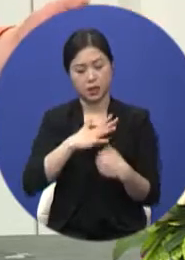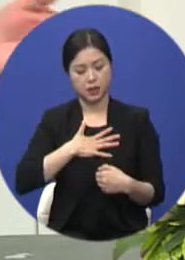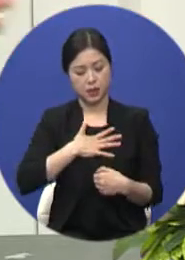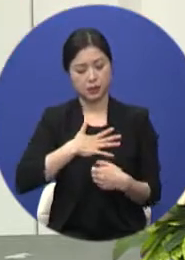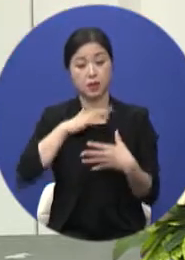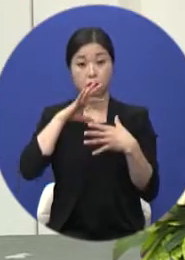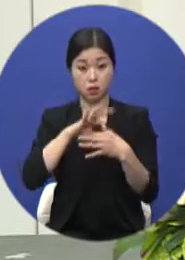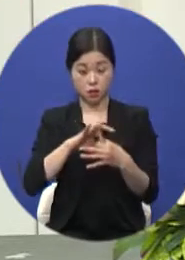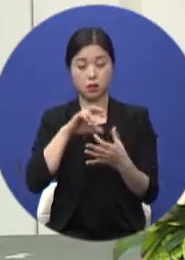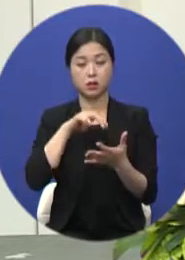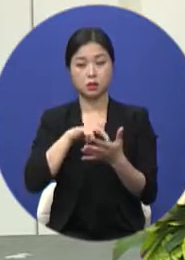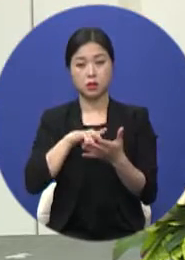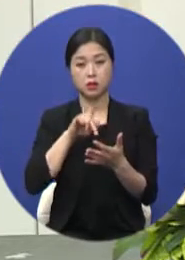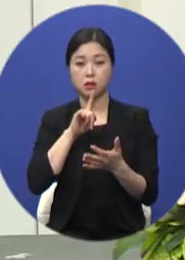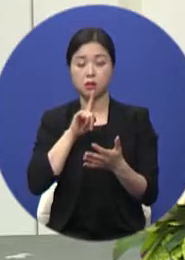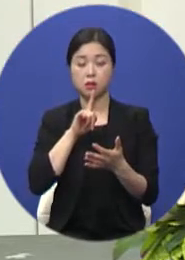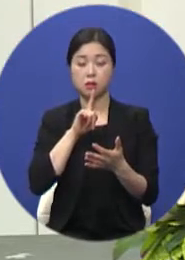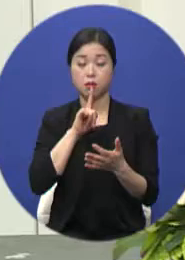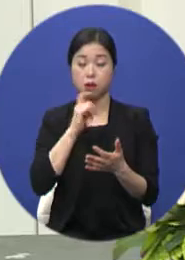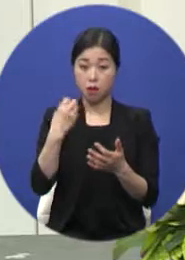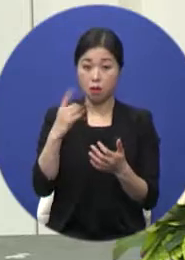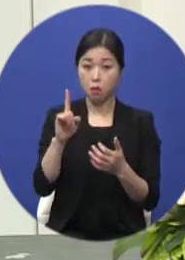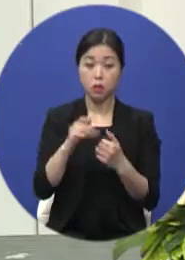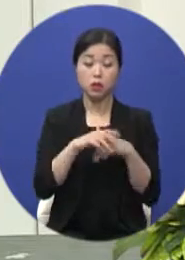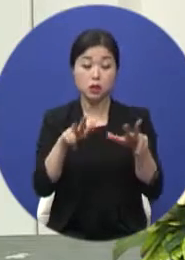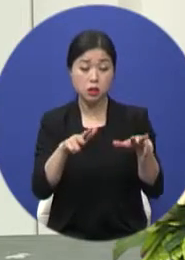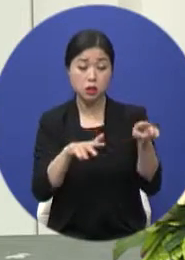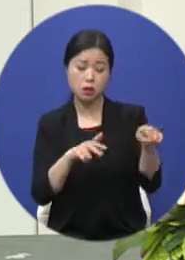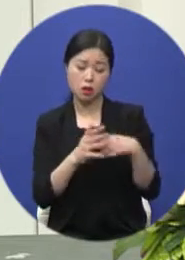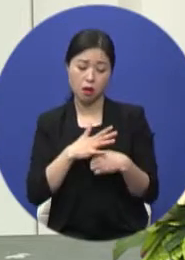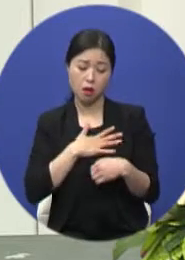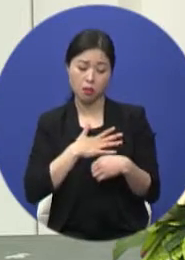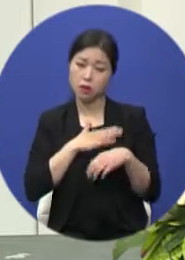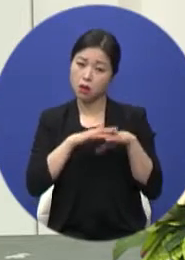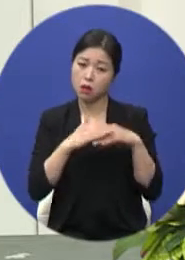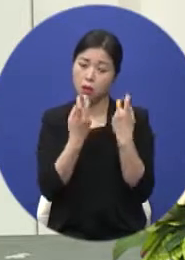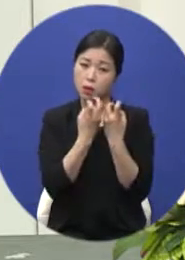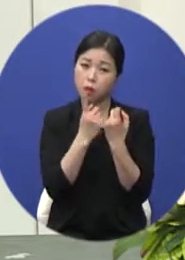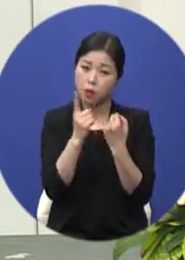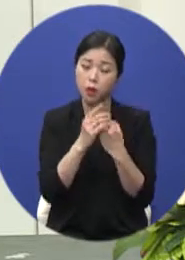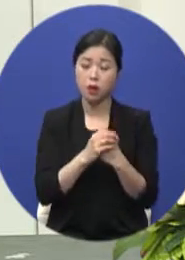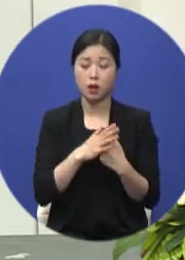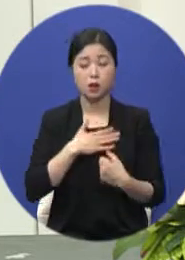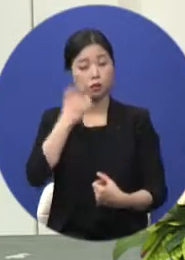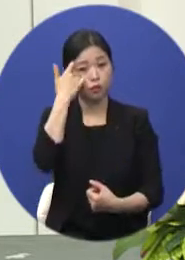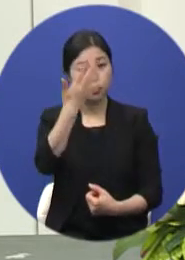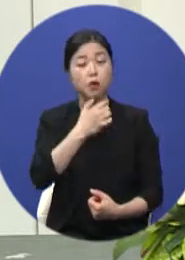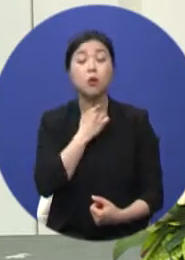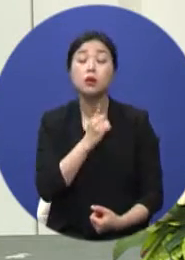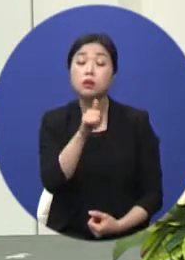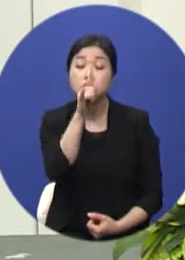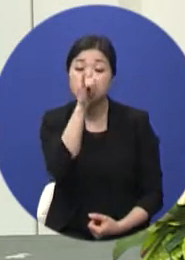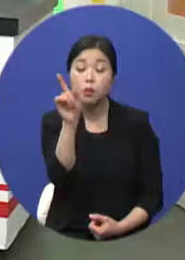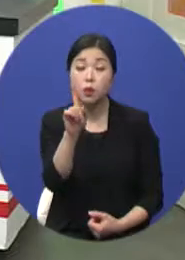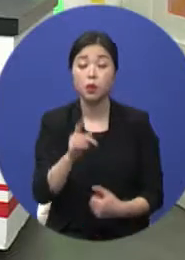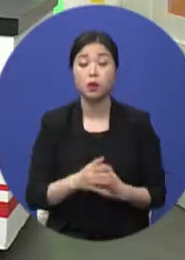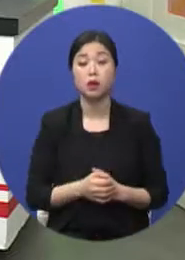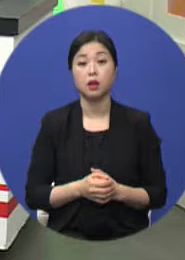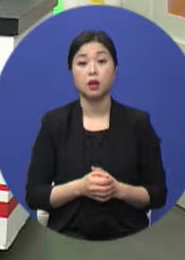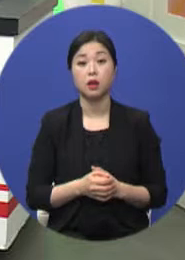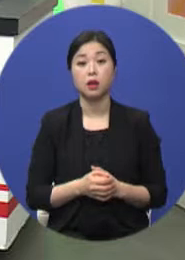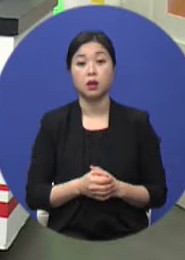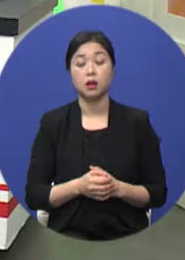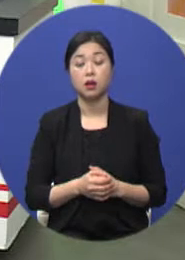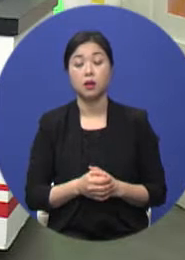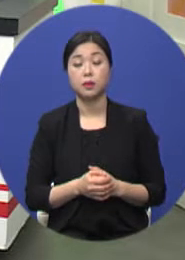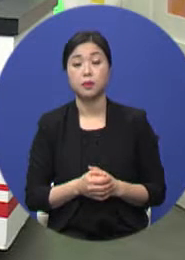측면에서, 그러면은 일단은 어떻게 지금 추스려야 돼요? 되게 궁금한 게 있는데요. 네. 혹시 그 문의